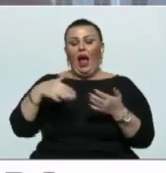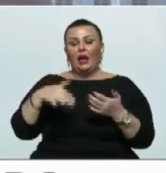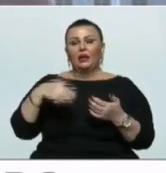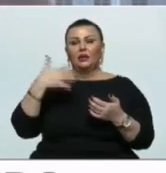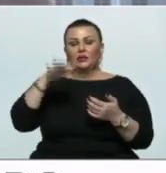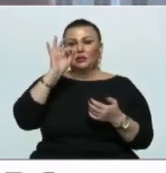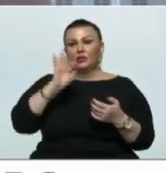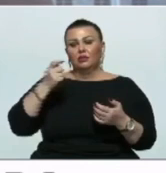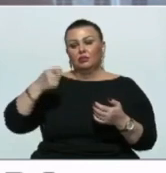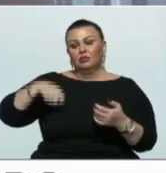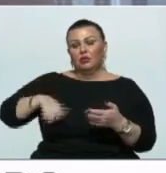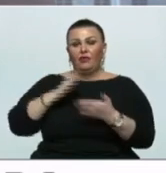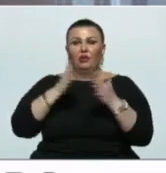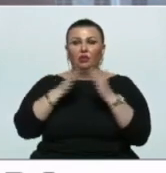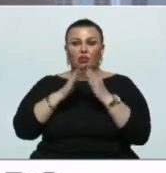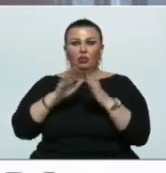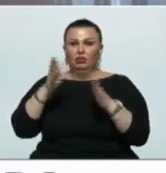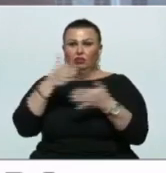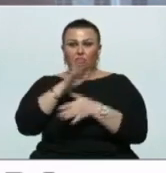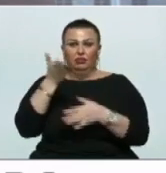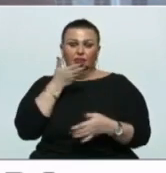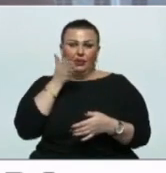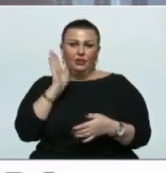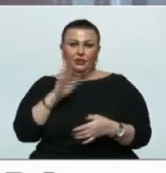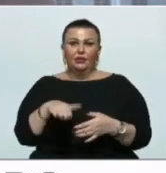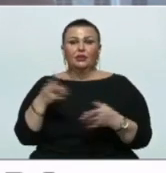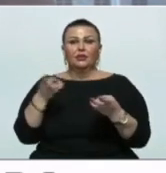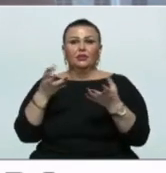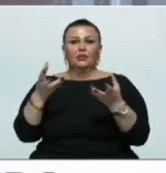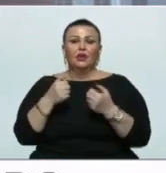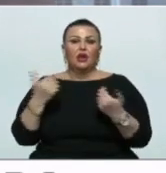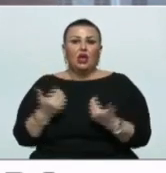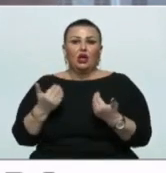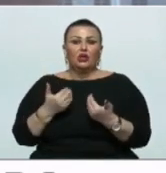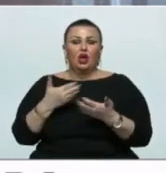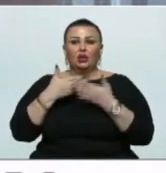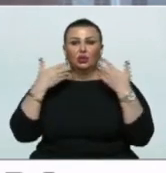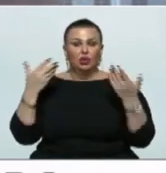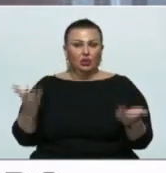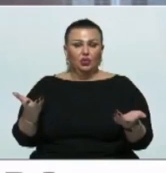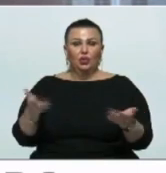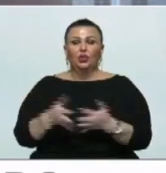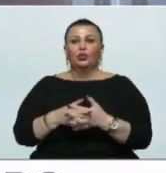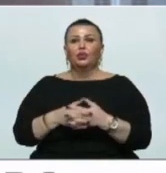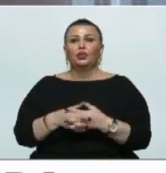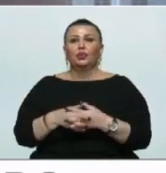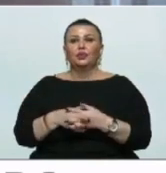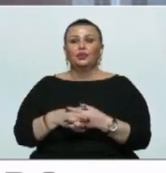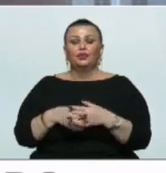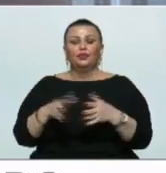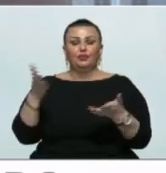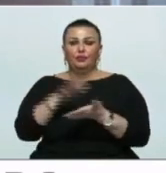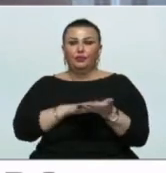Tabii gerçeği söylemek, kabul etmek gerekir. Orada hiçbir yaşam yeri belirli bölgelerin